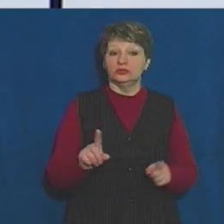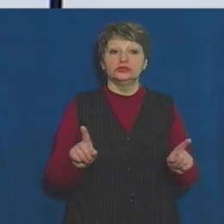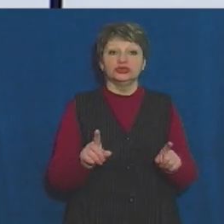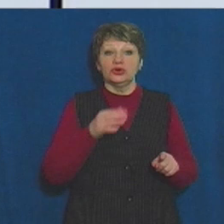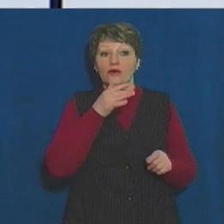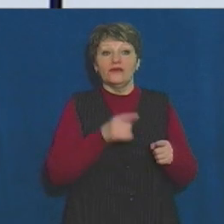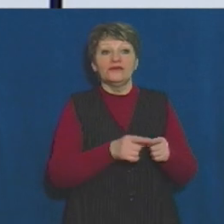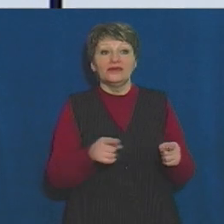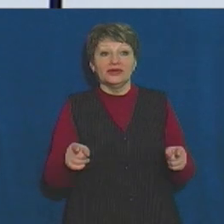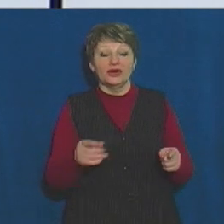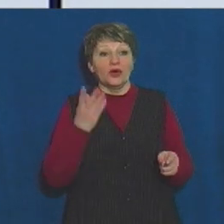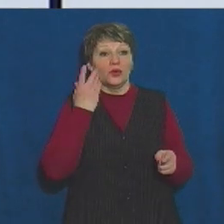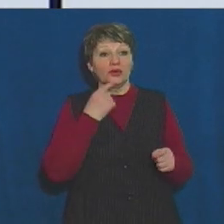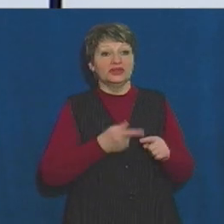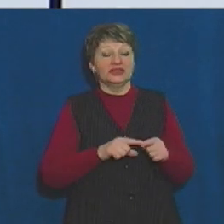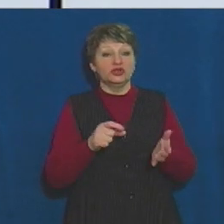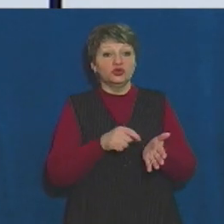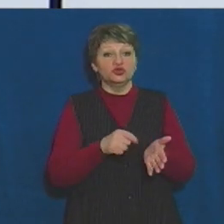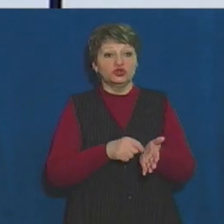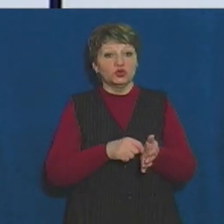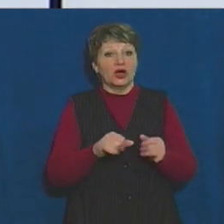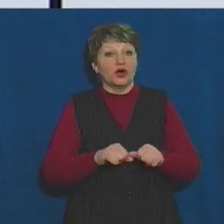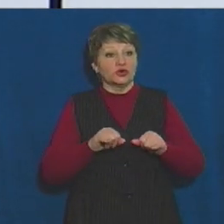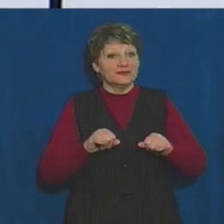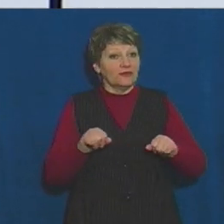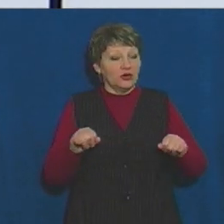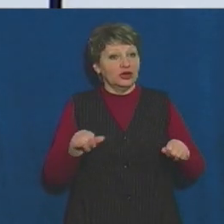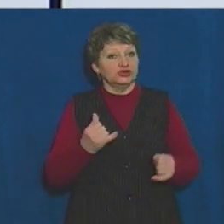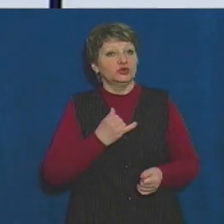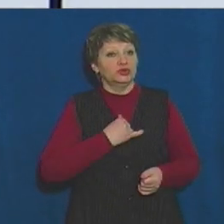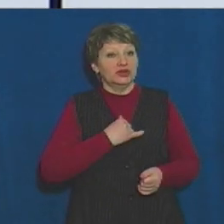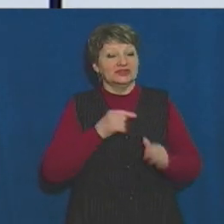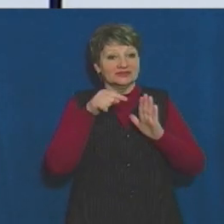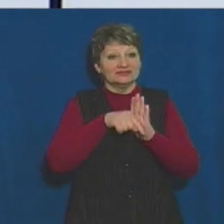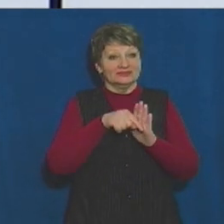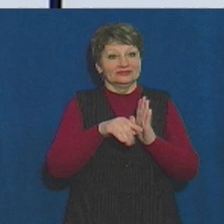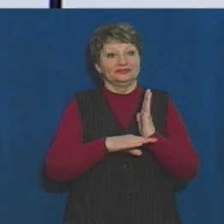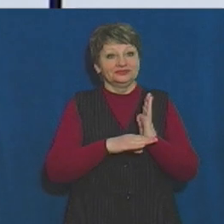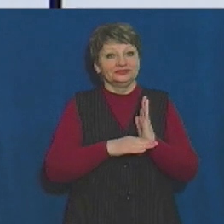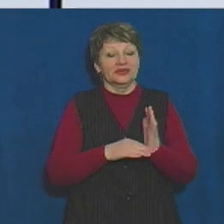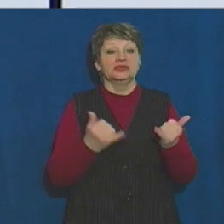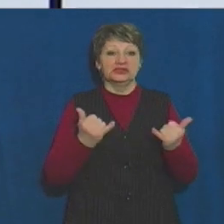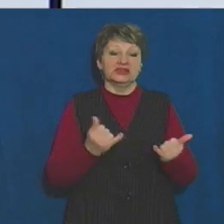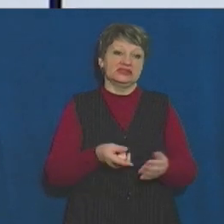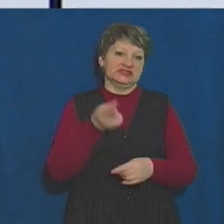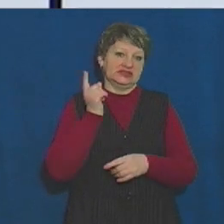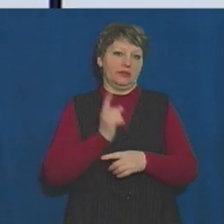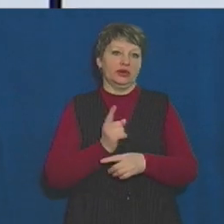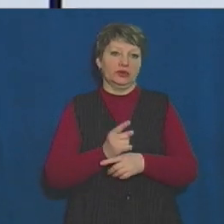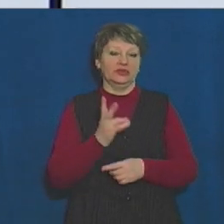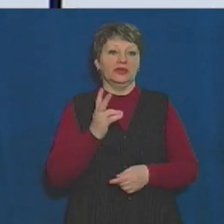коли цей короїд, жук, розвивається, у нас діє на сьогоднішній день заборона на мораторій на